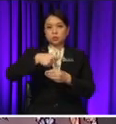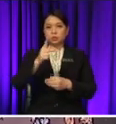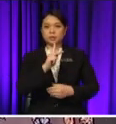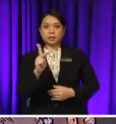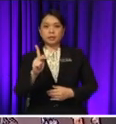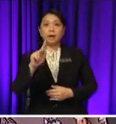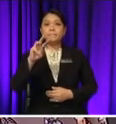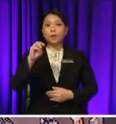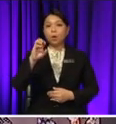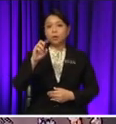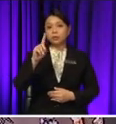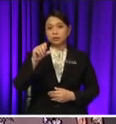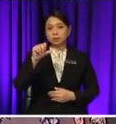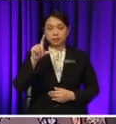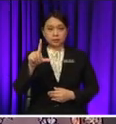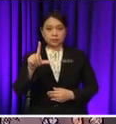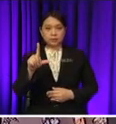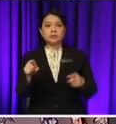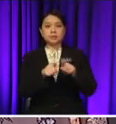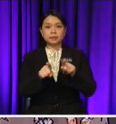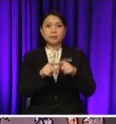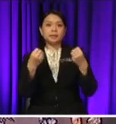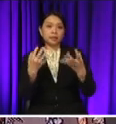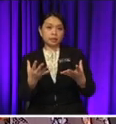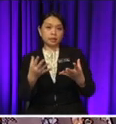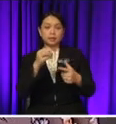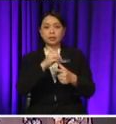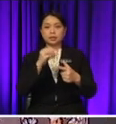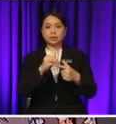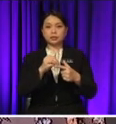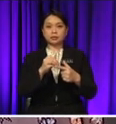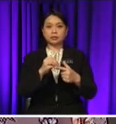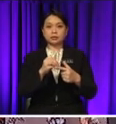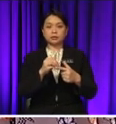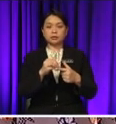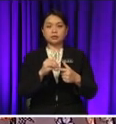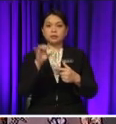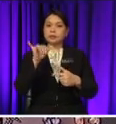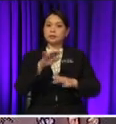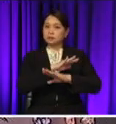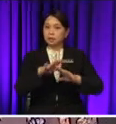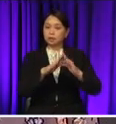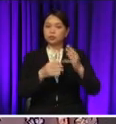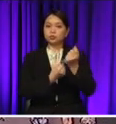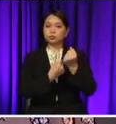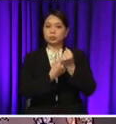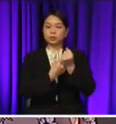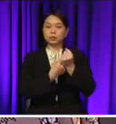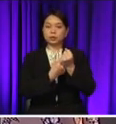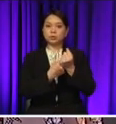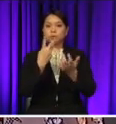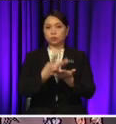sama Adik sama banyak atau pun ada juga fungsi yang tidak menyumbangkan modal hanya hilangkan ke bakaran